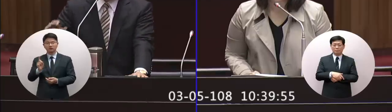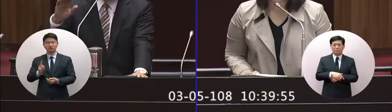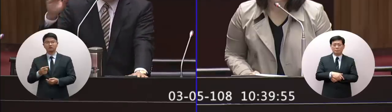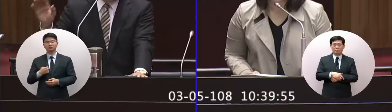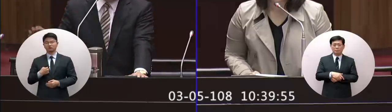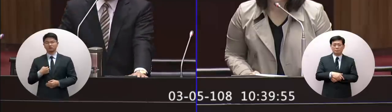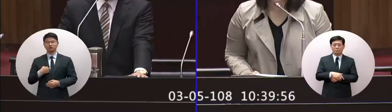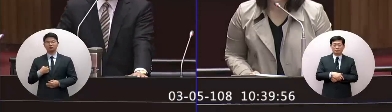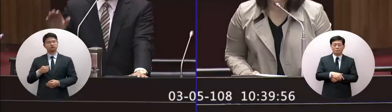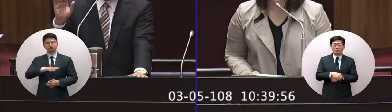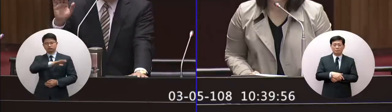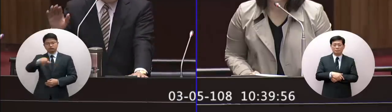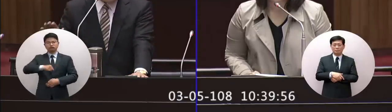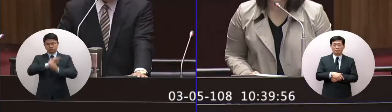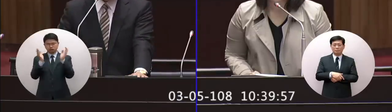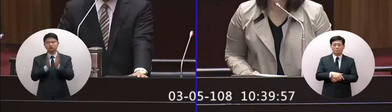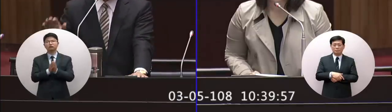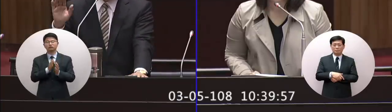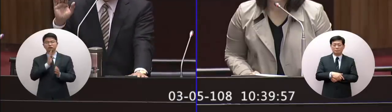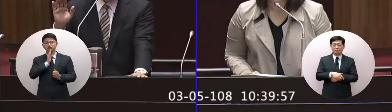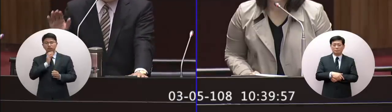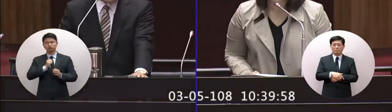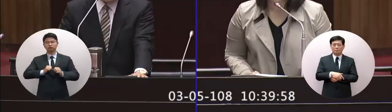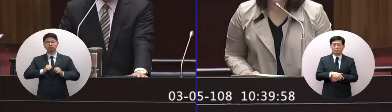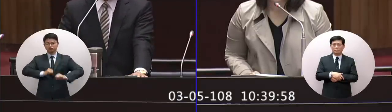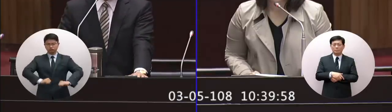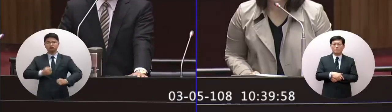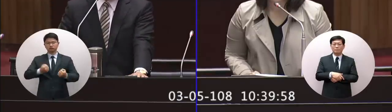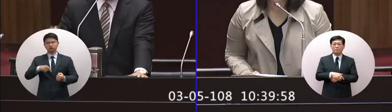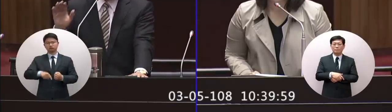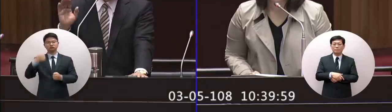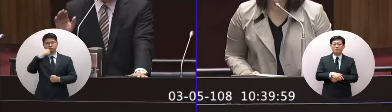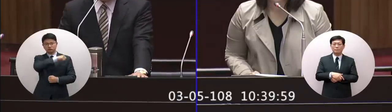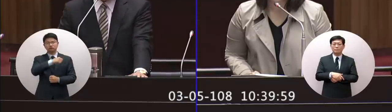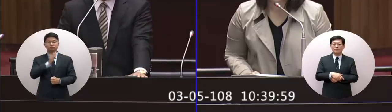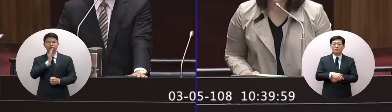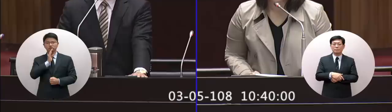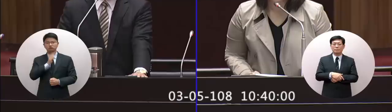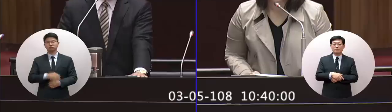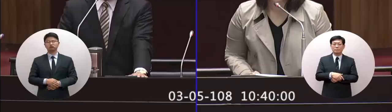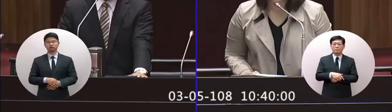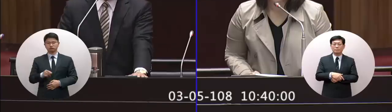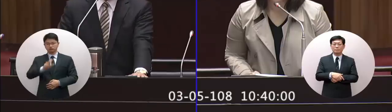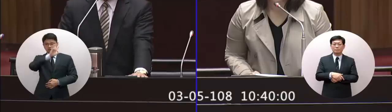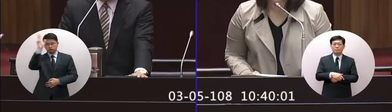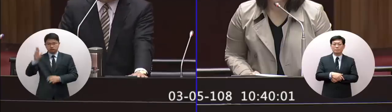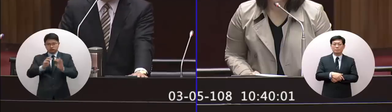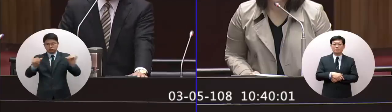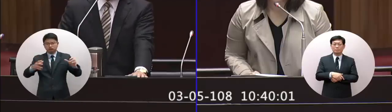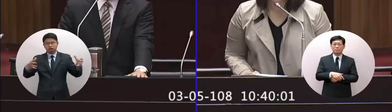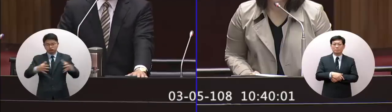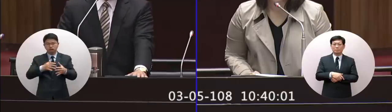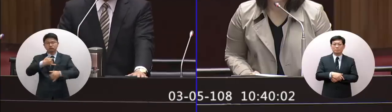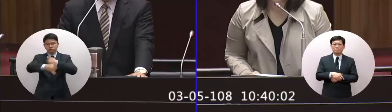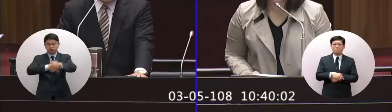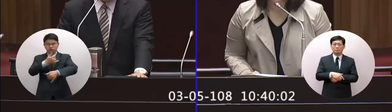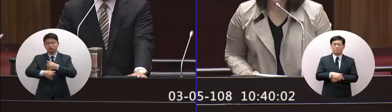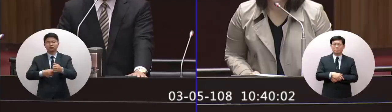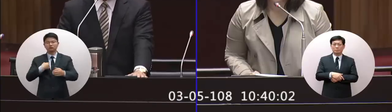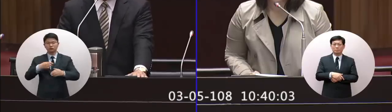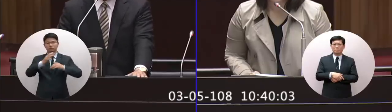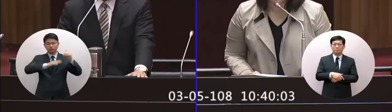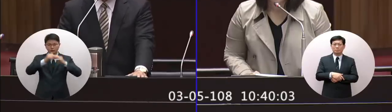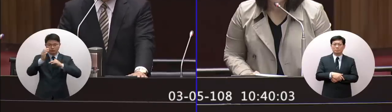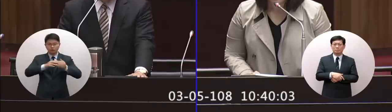都同一国，都同样生存在这个土地上，在这个天地间，我们都应该互